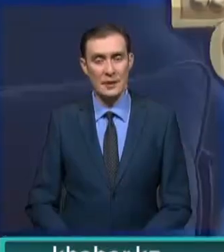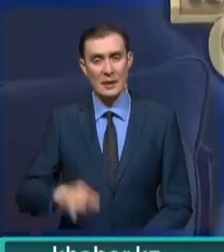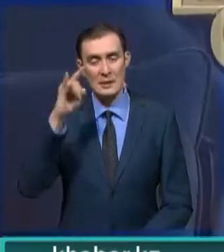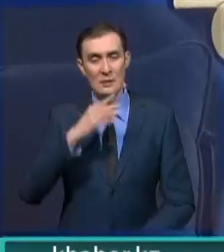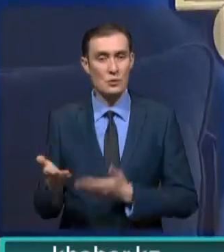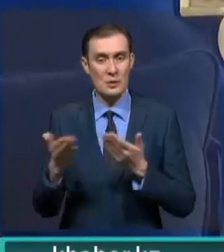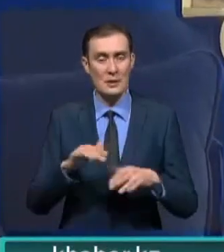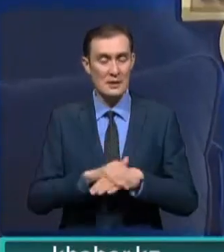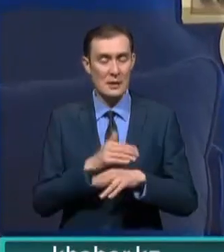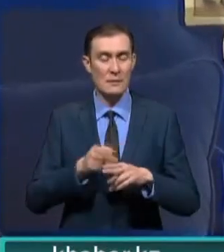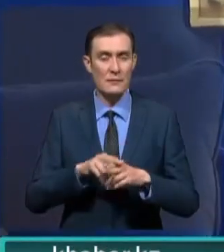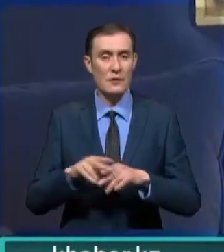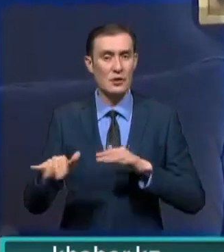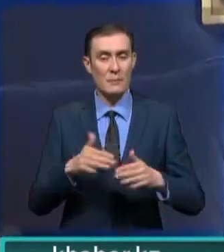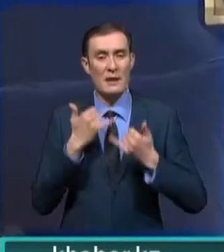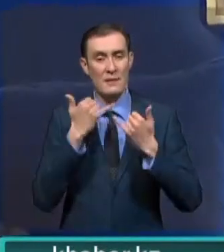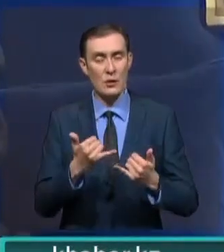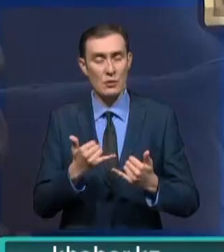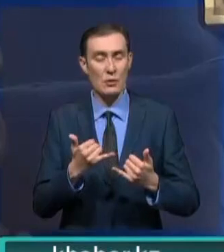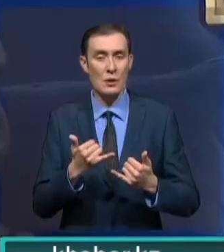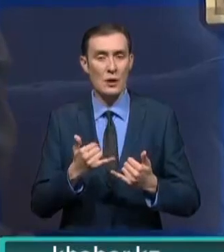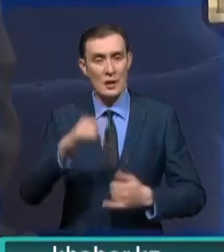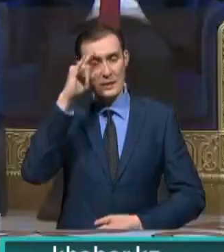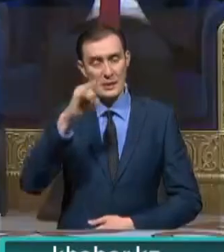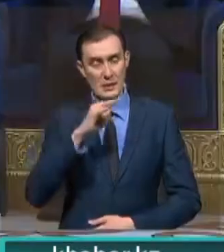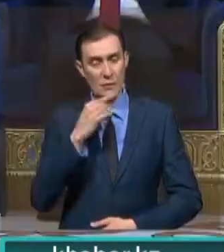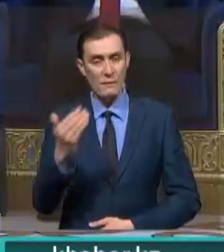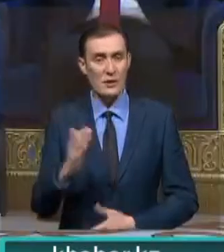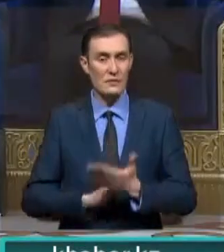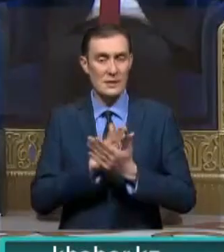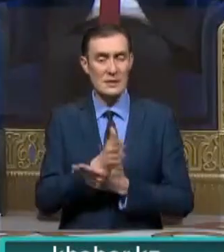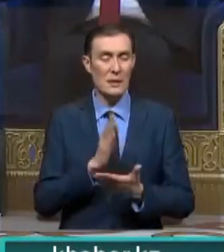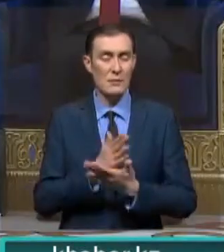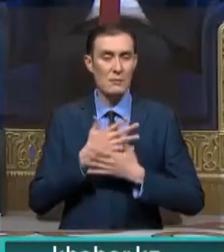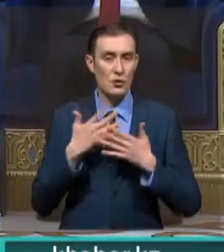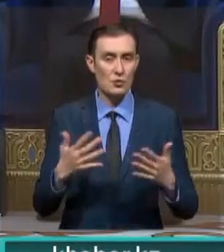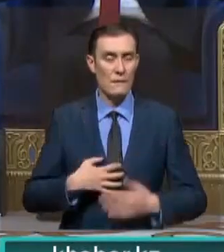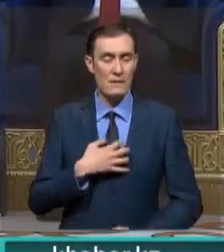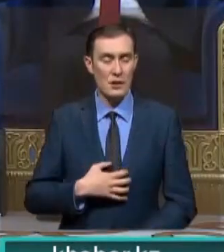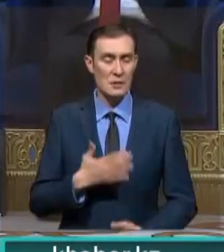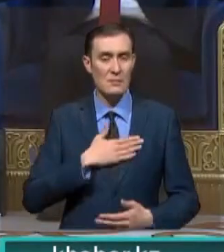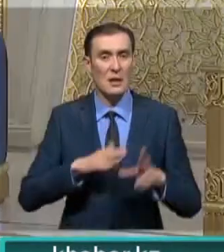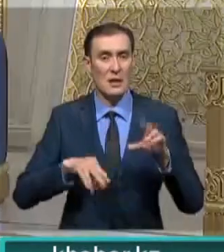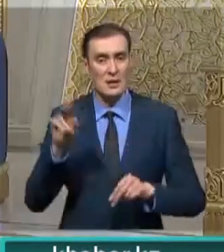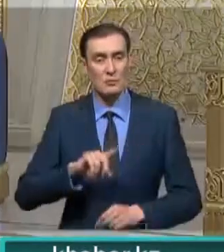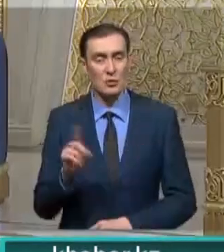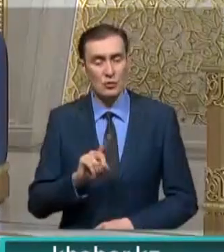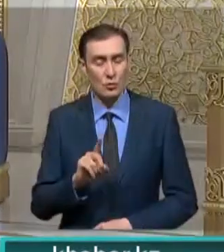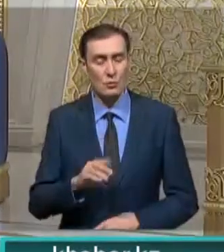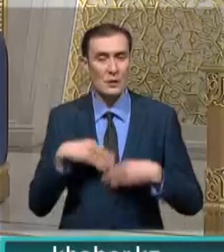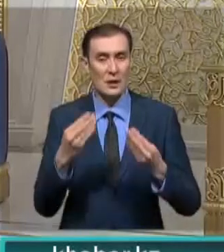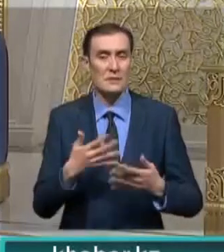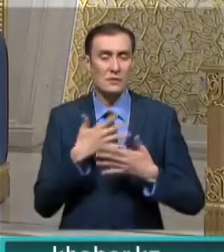Мы расцениваем данный шаг как проявление уважения к Казахстану. Ваш визит имеет большое значение. Мы надеемся на то, что он